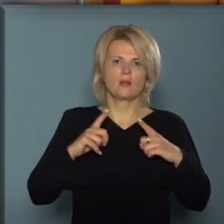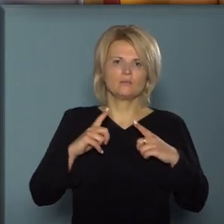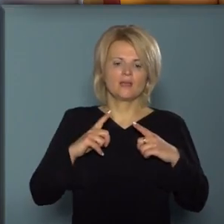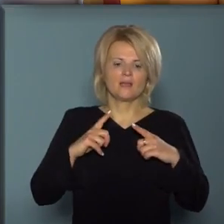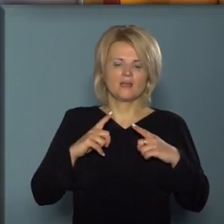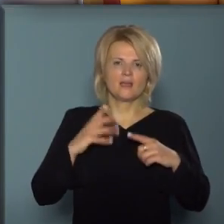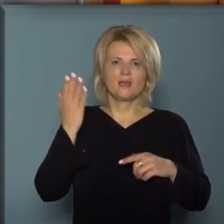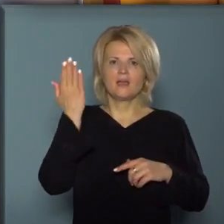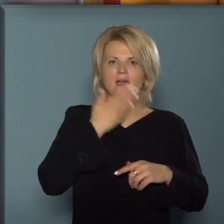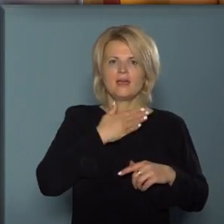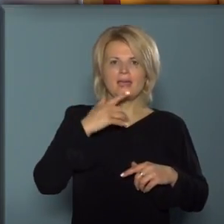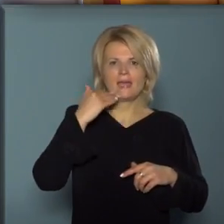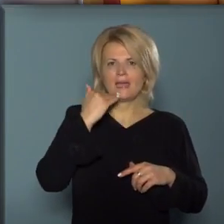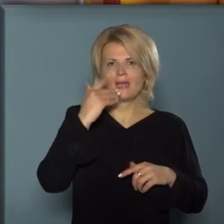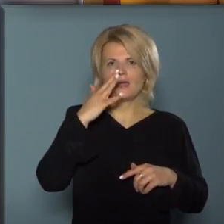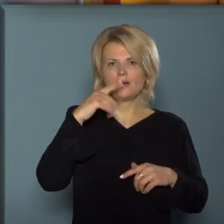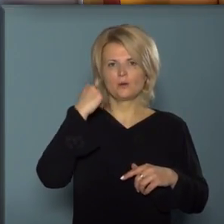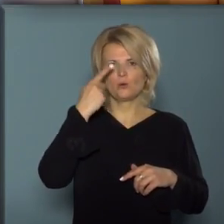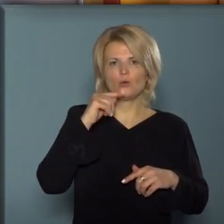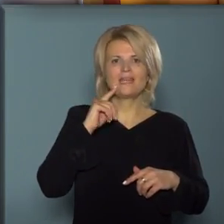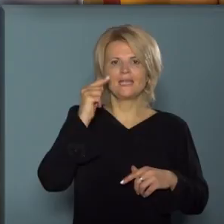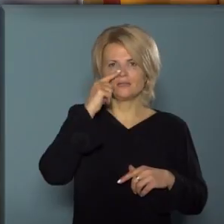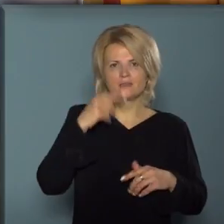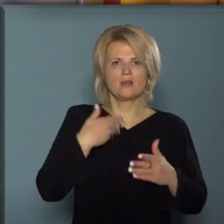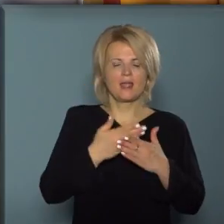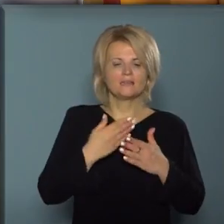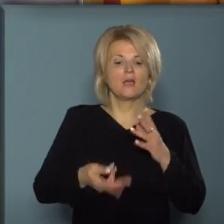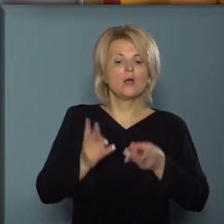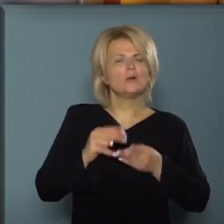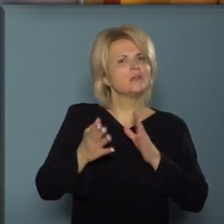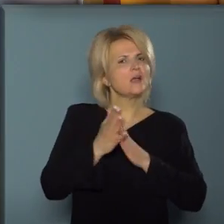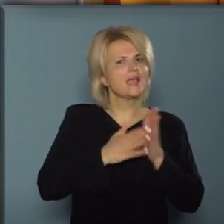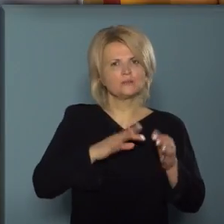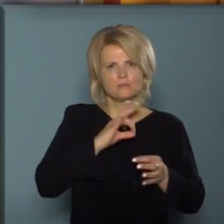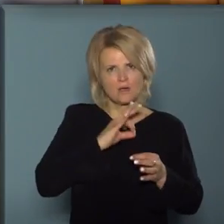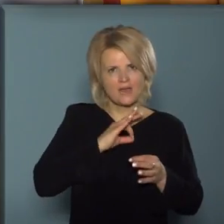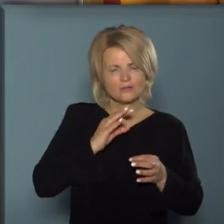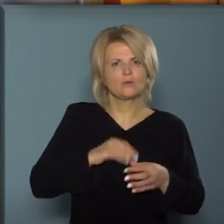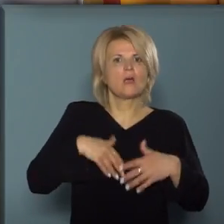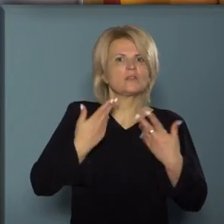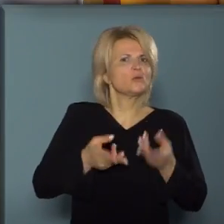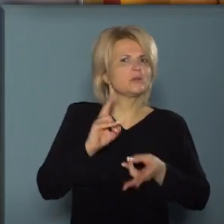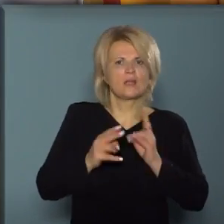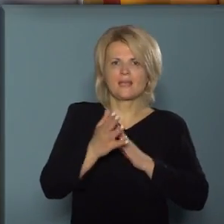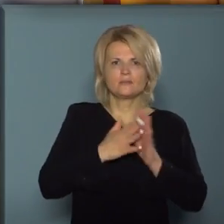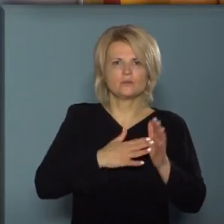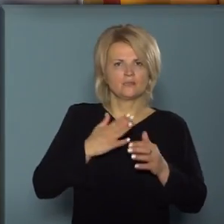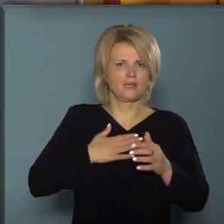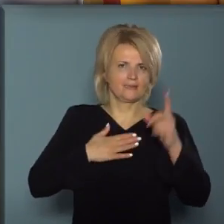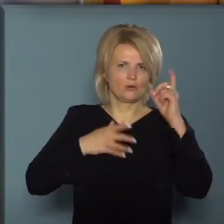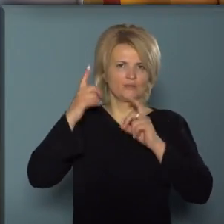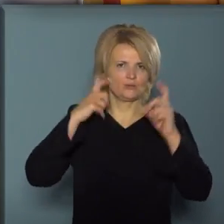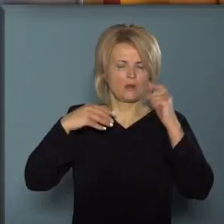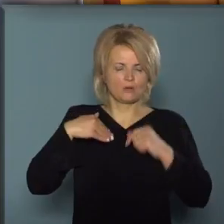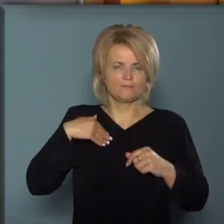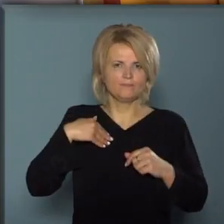az a heroin lett. Ez hogyan kezdődik, baráti körben elkezditek használni, vagy ez hogy indul egy ilyen hétköznapi módon nyilván? Én azt gondolom,